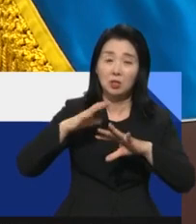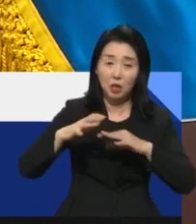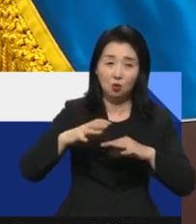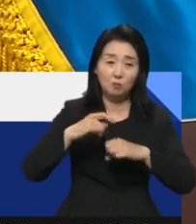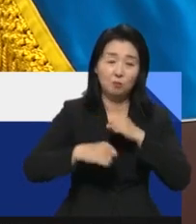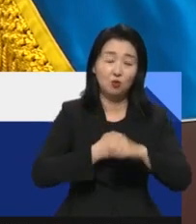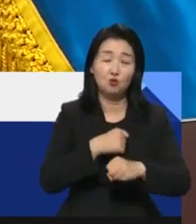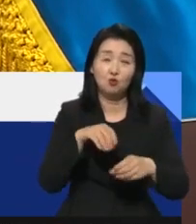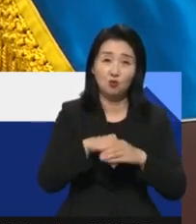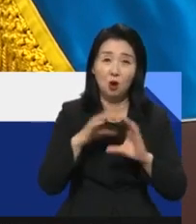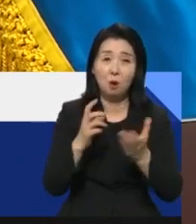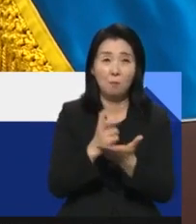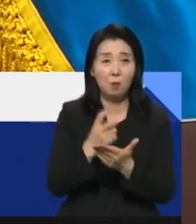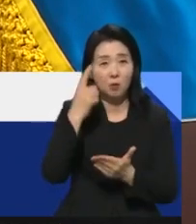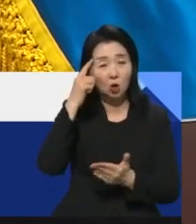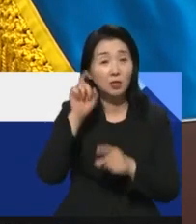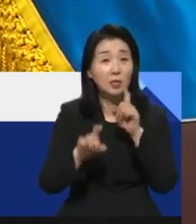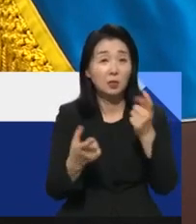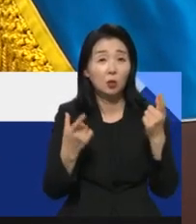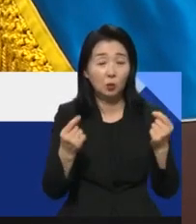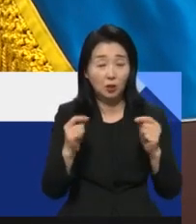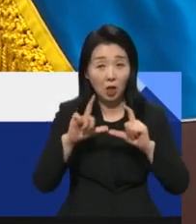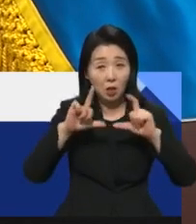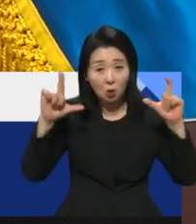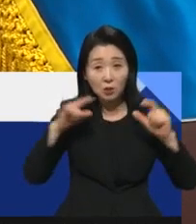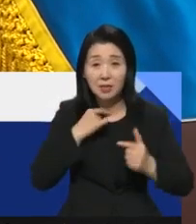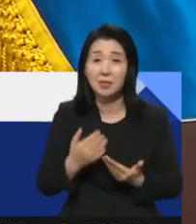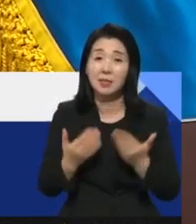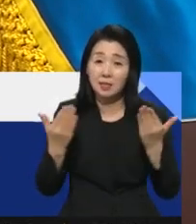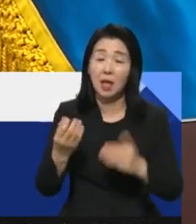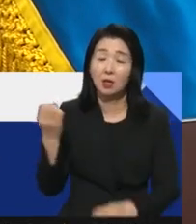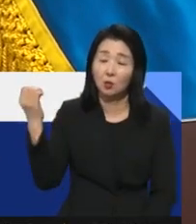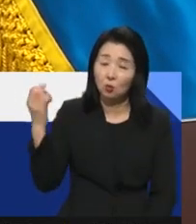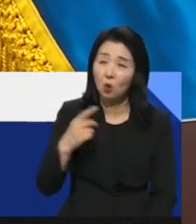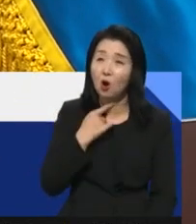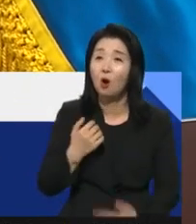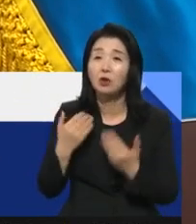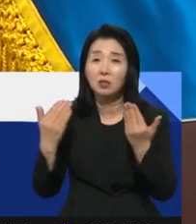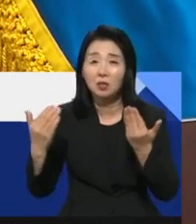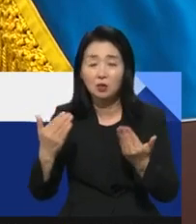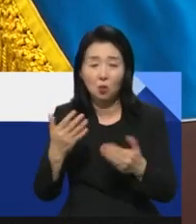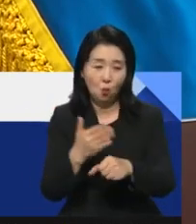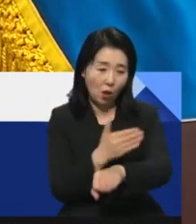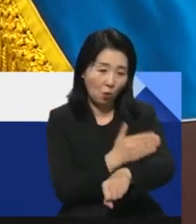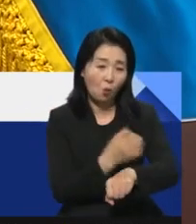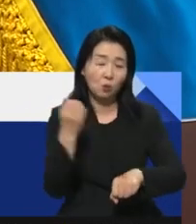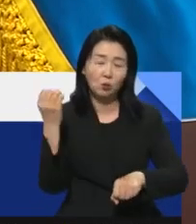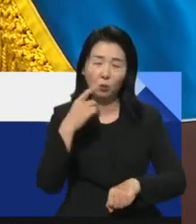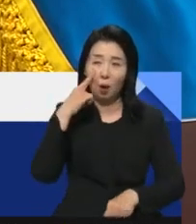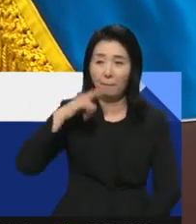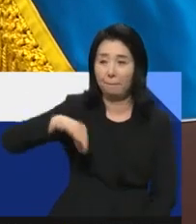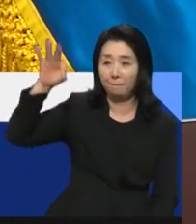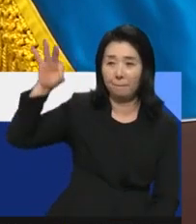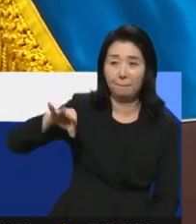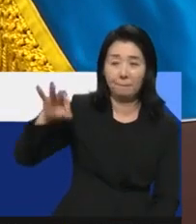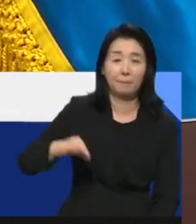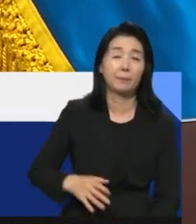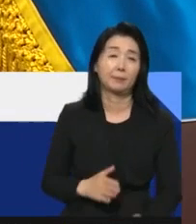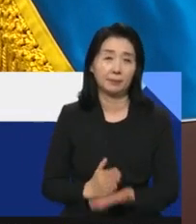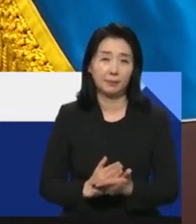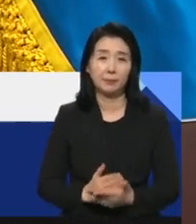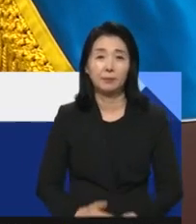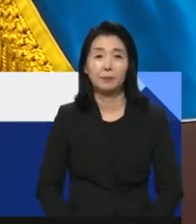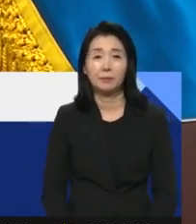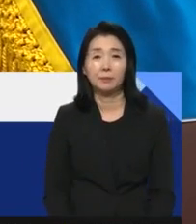헌법 정신의 실천입니다. 영웅들의 희생과 헌신을 왜곡하고 폄훼하는 일이 있어서는 안